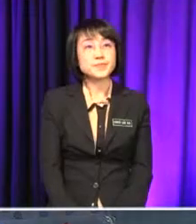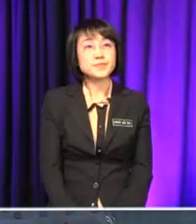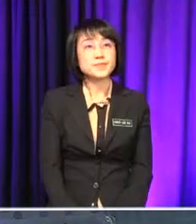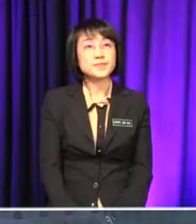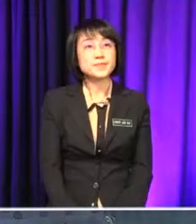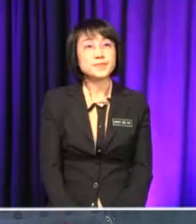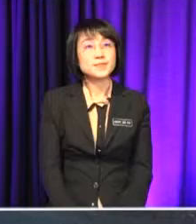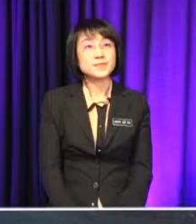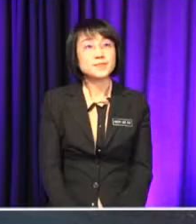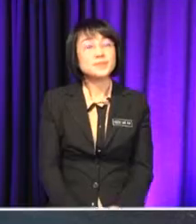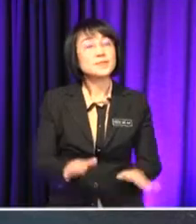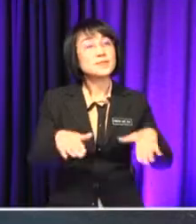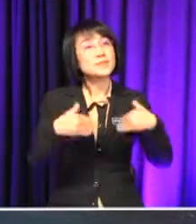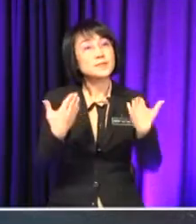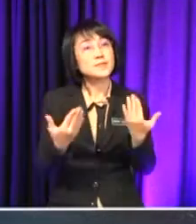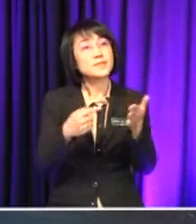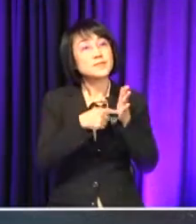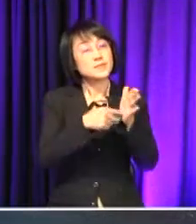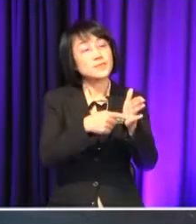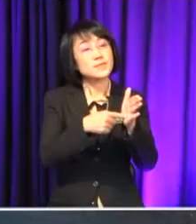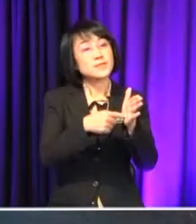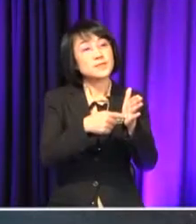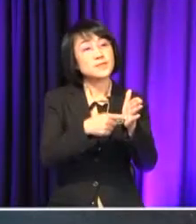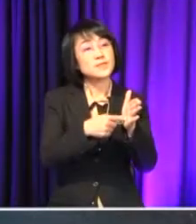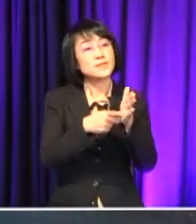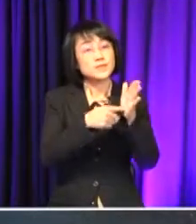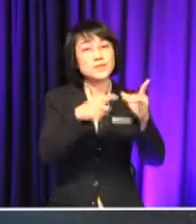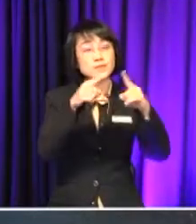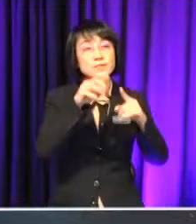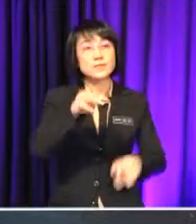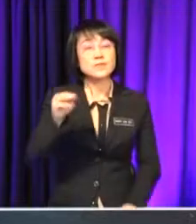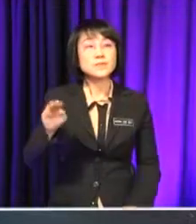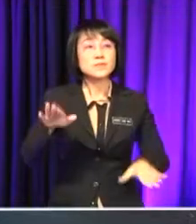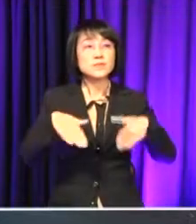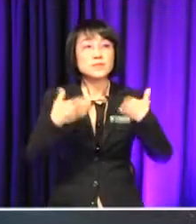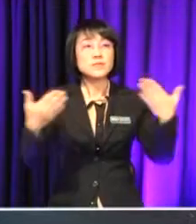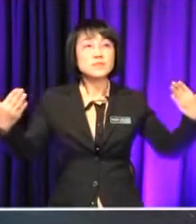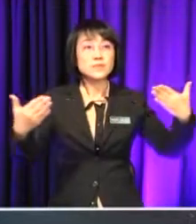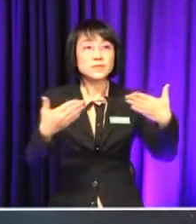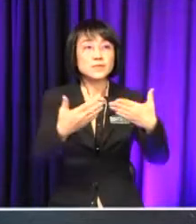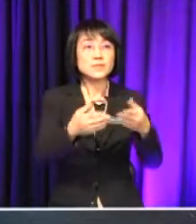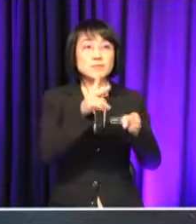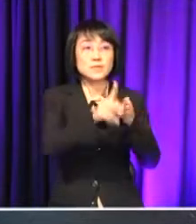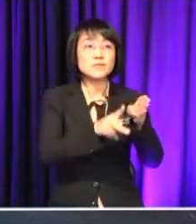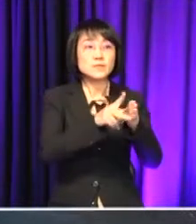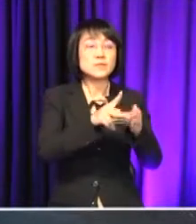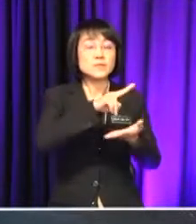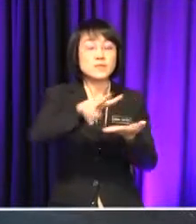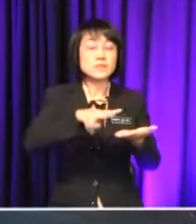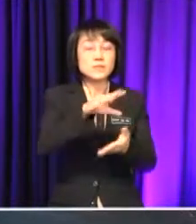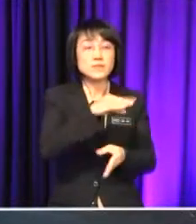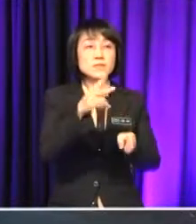Sekarang macam mana? Fizi tunjukkan kepada murid-murid di rumah. Bagaimana untuk menyambungkan kabel video dan juga